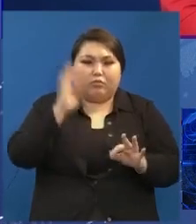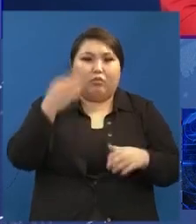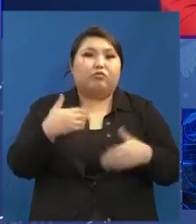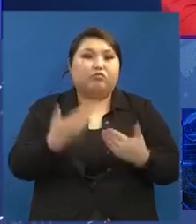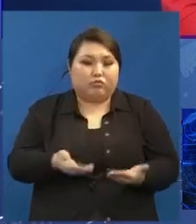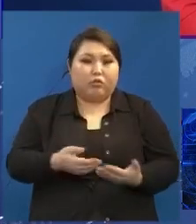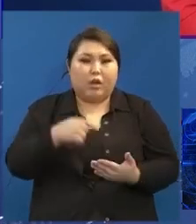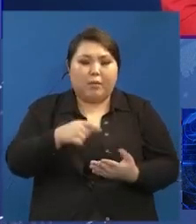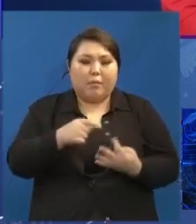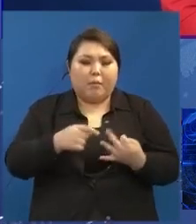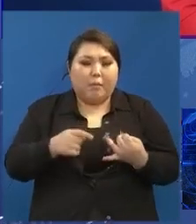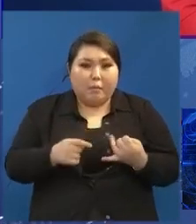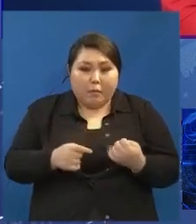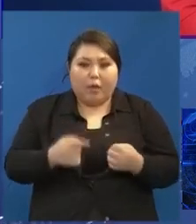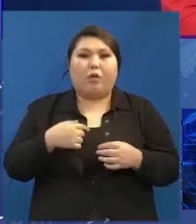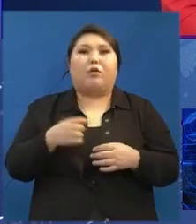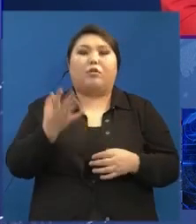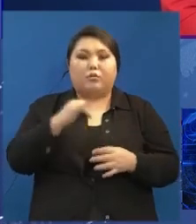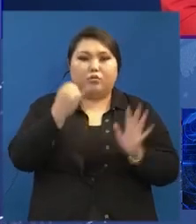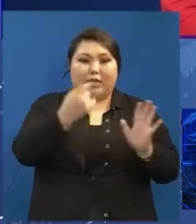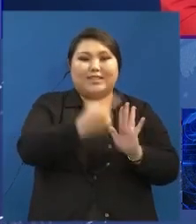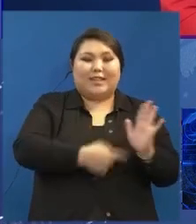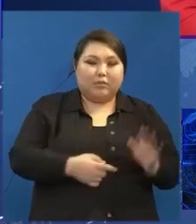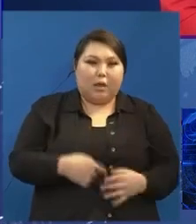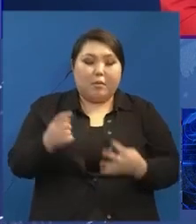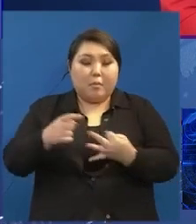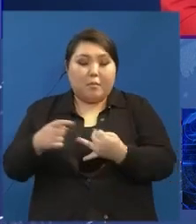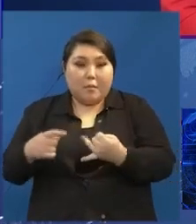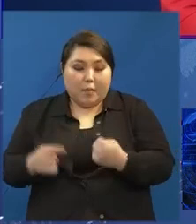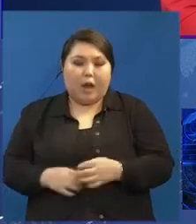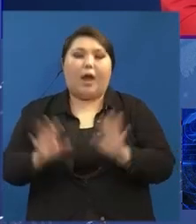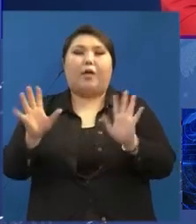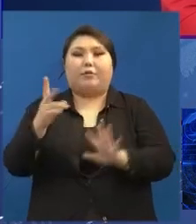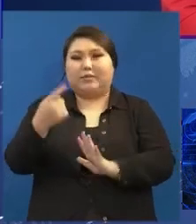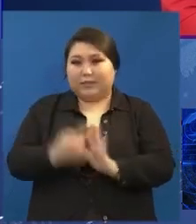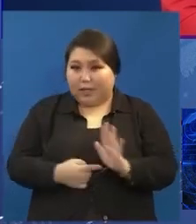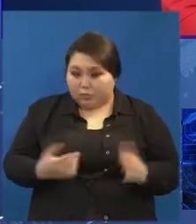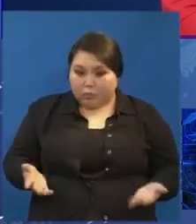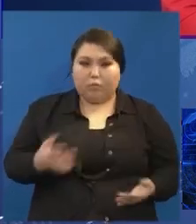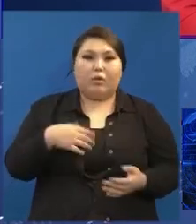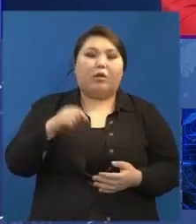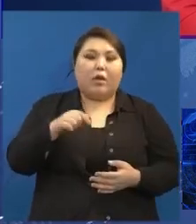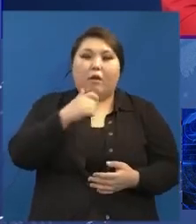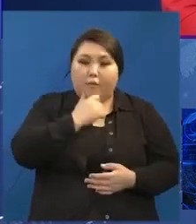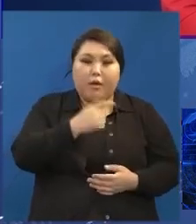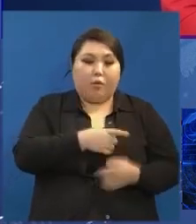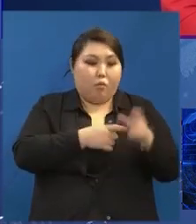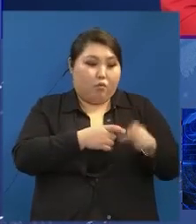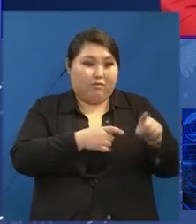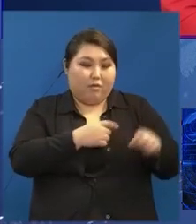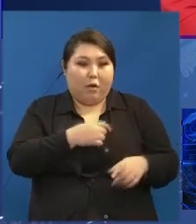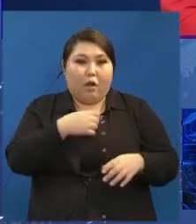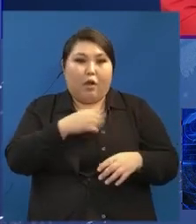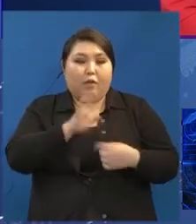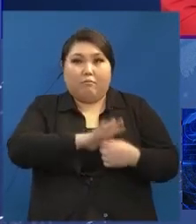үг. Ийм тохиолдолд 6 сар, ийм тохиолдолд 12 сар ч гэдэм. А хэрвээ тэр хүнийг